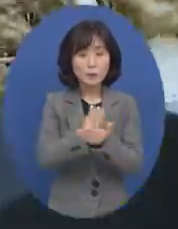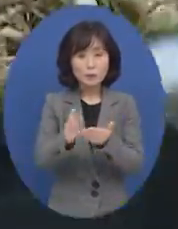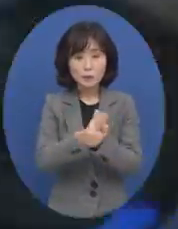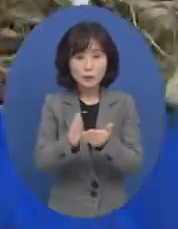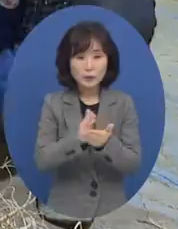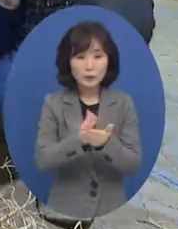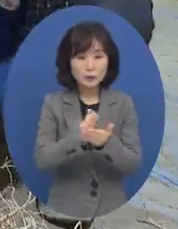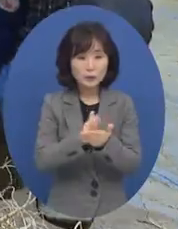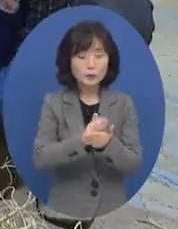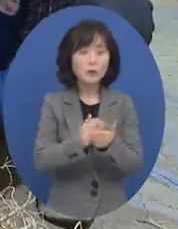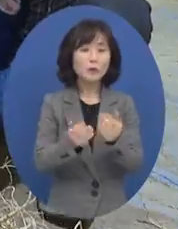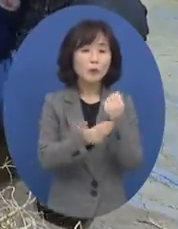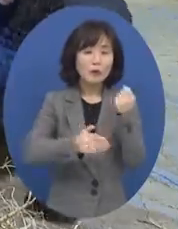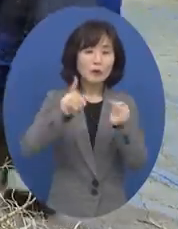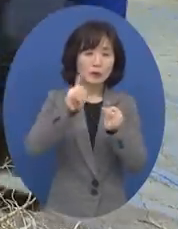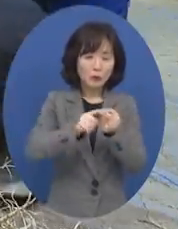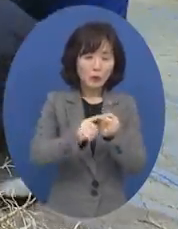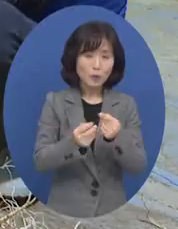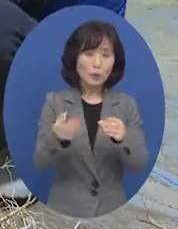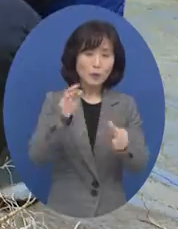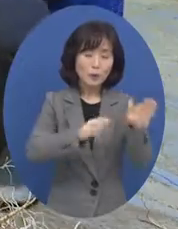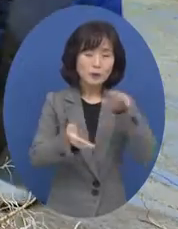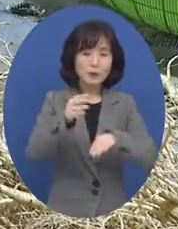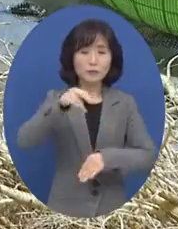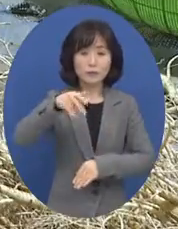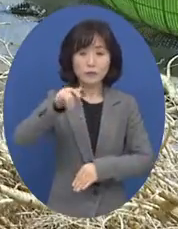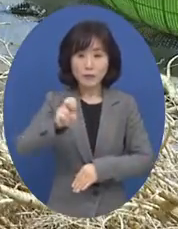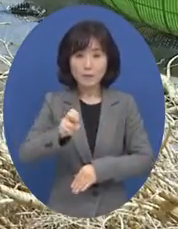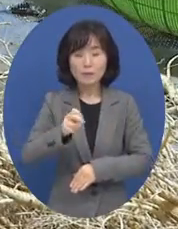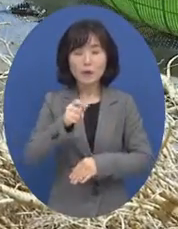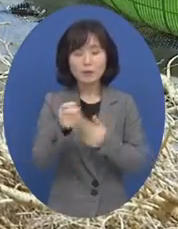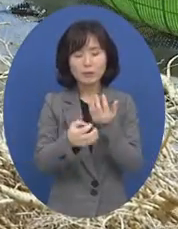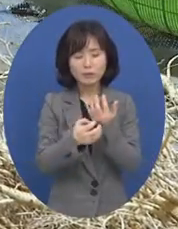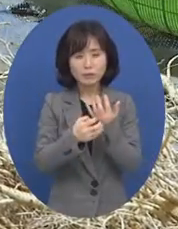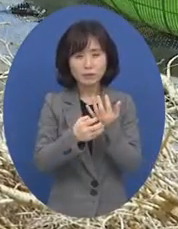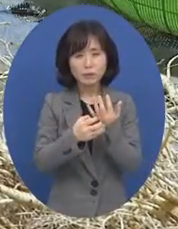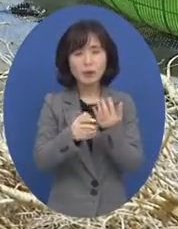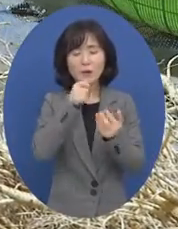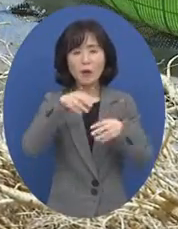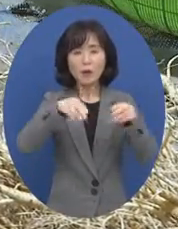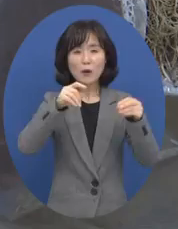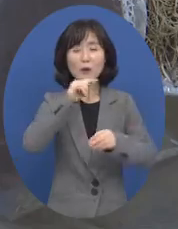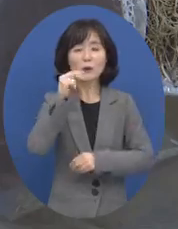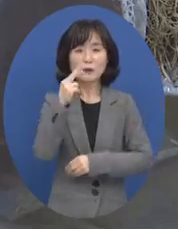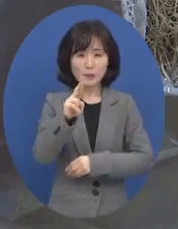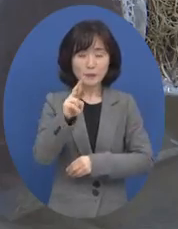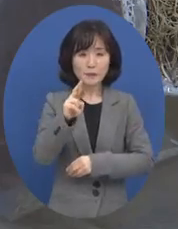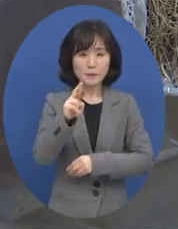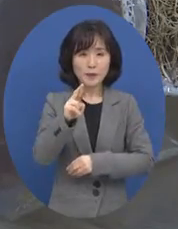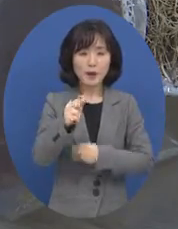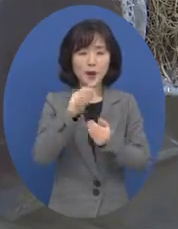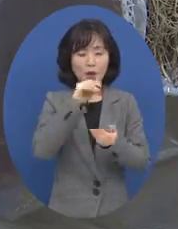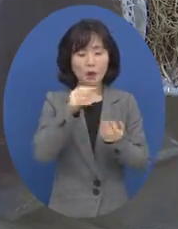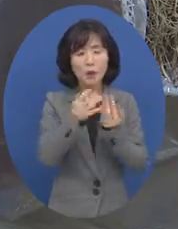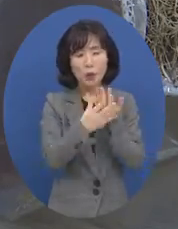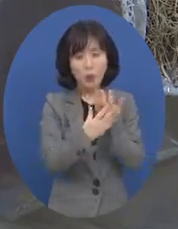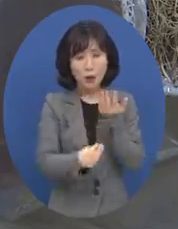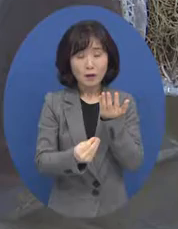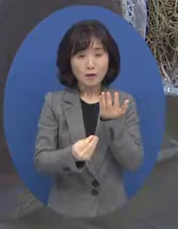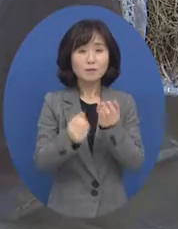수삼과 쪄서 말린 홍삼, 농축액 등 가공식품으로도 만들어집니다. 베트남과 홍콩 등지로 수출되고